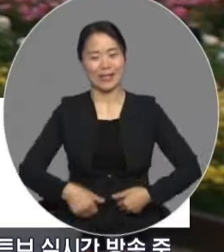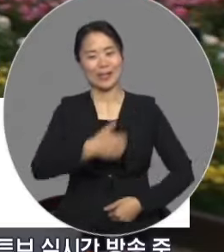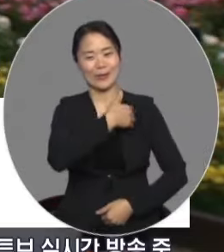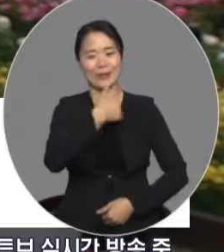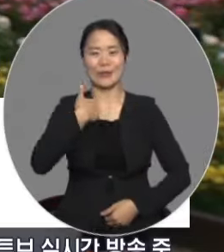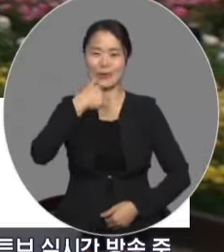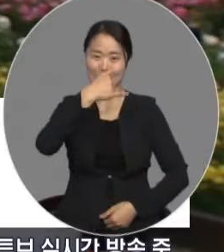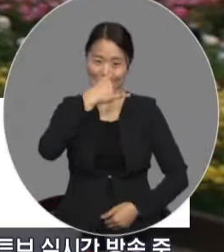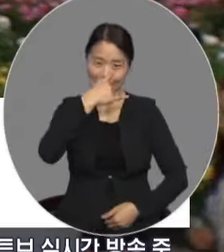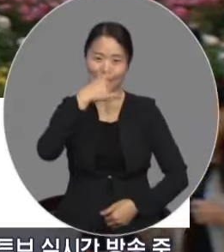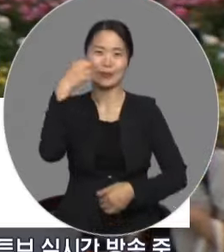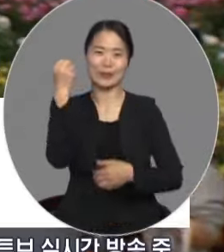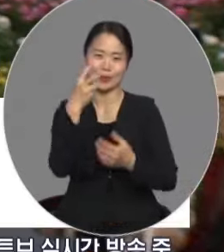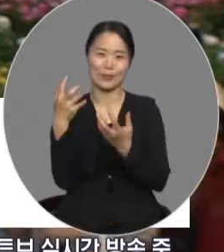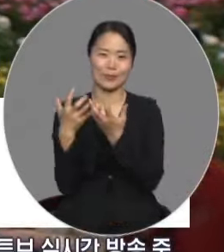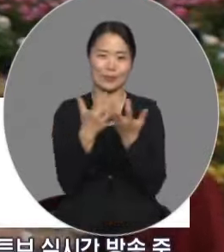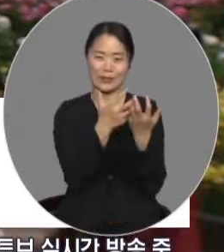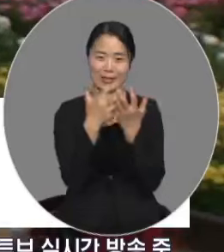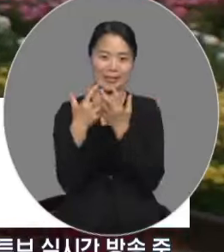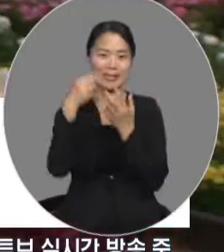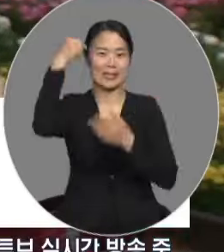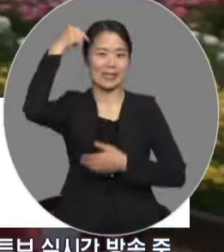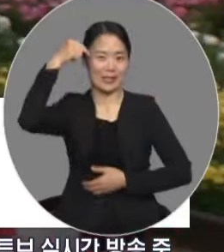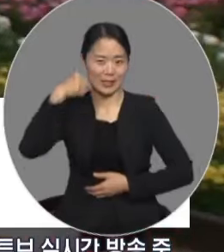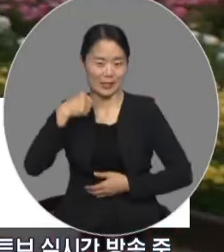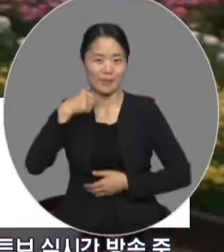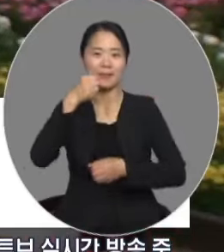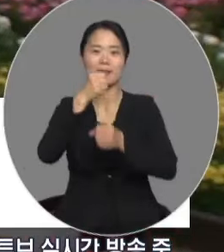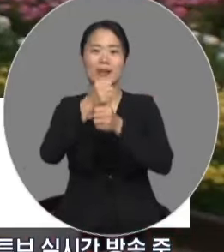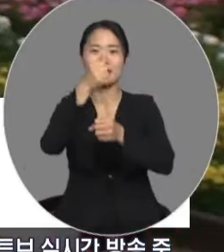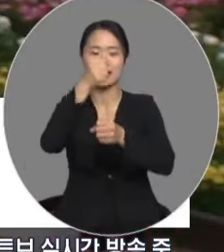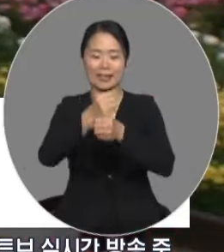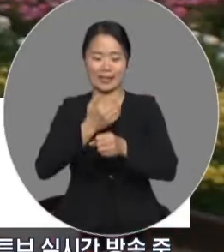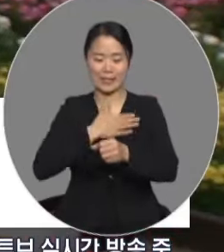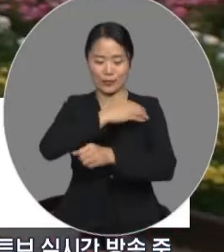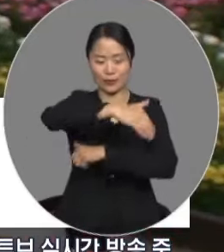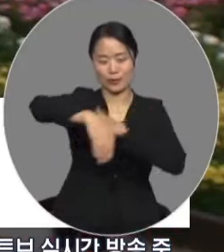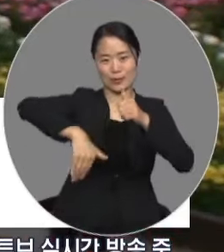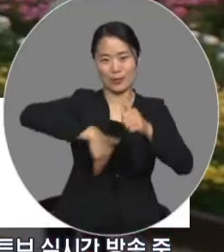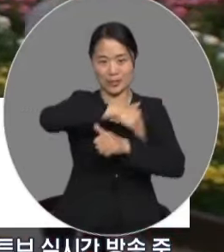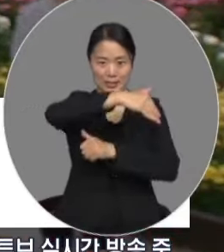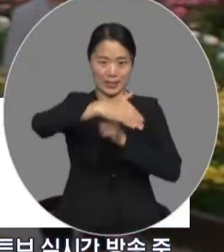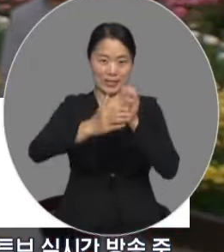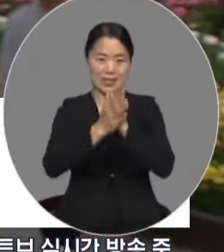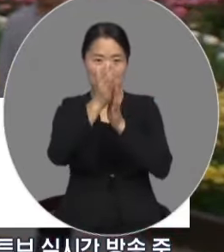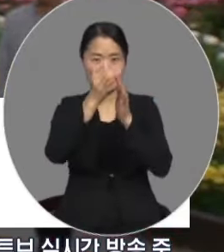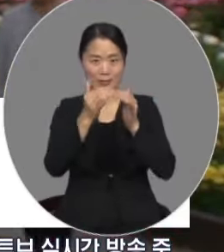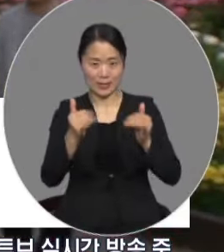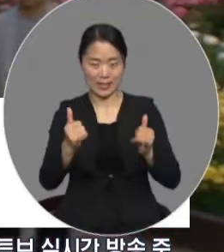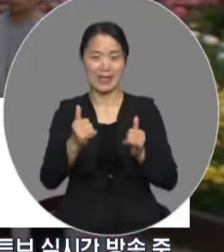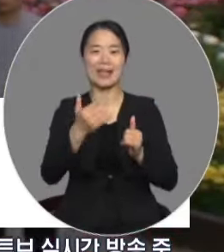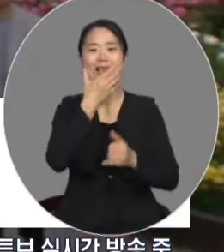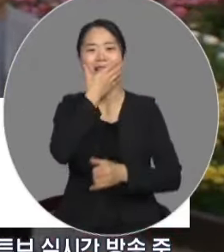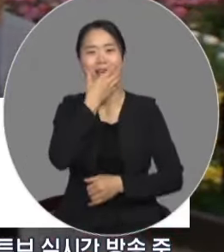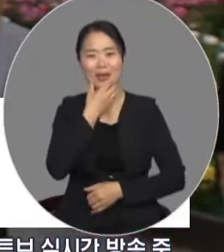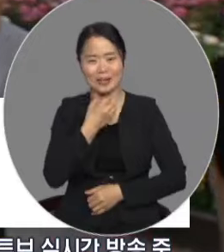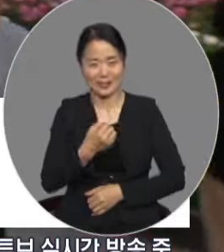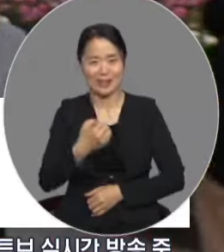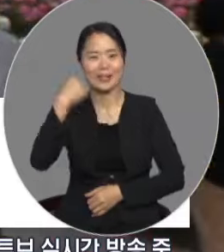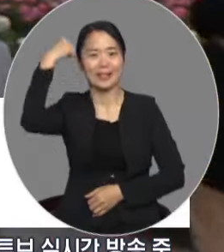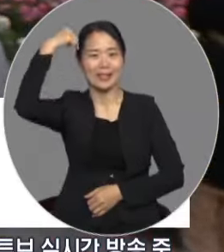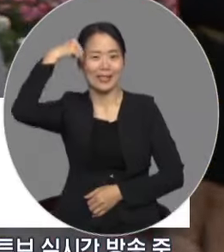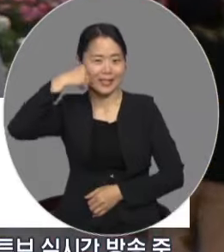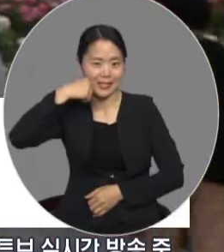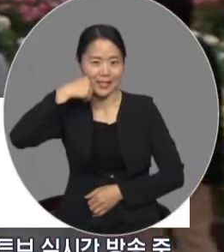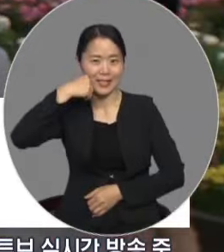이렇게 풍요로운 그런 걸 만들려면은 내 주변에, 생활 주변에 시민들이 소소한 행복을 느낄 수 있도록